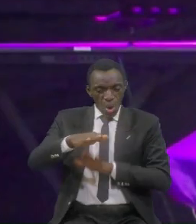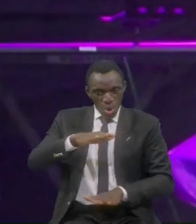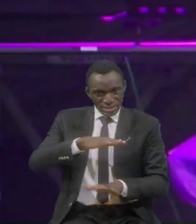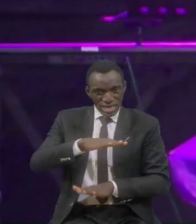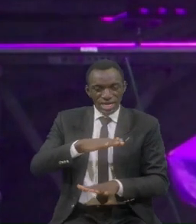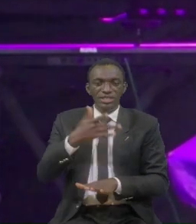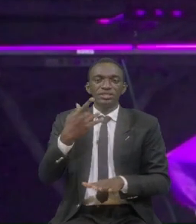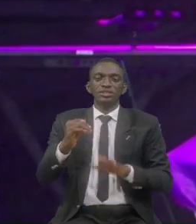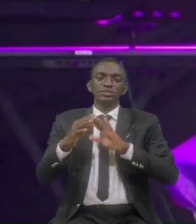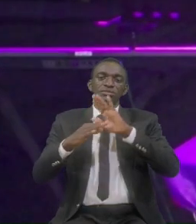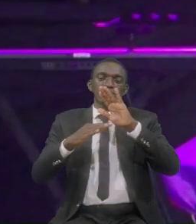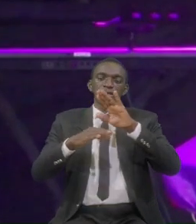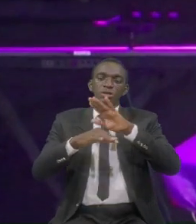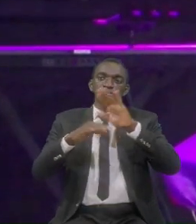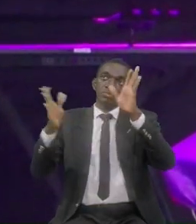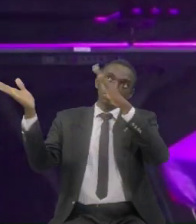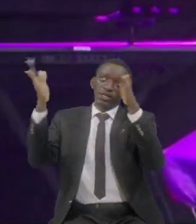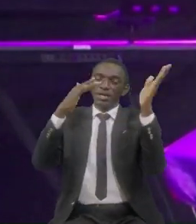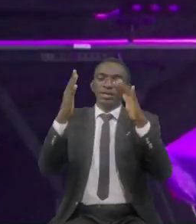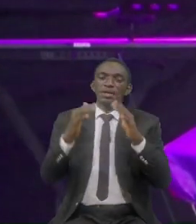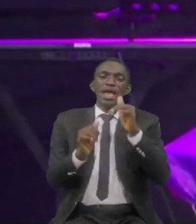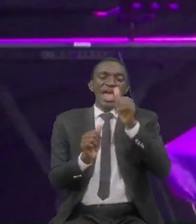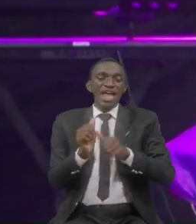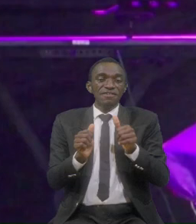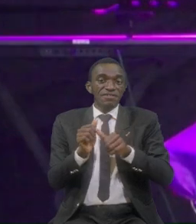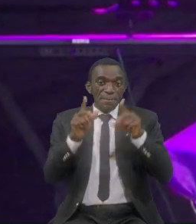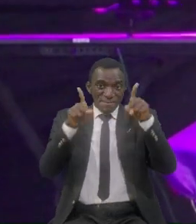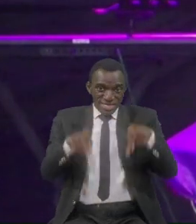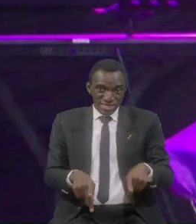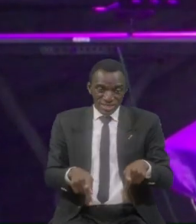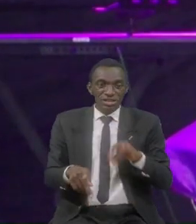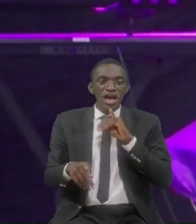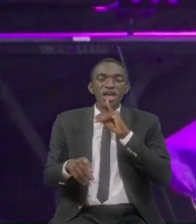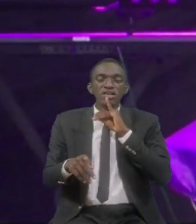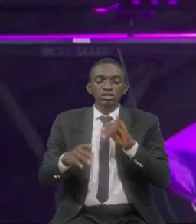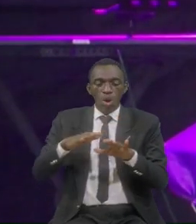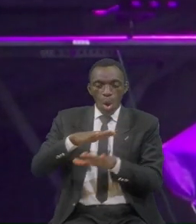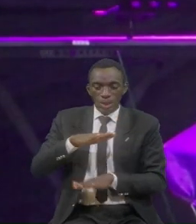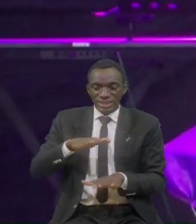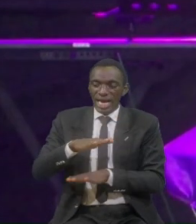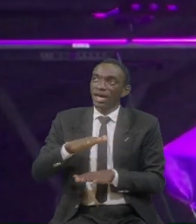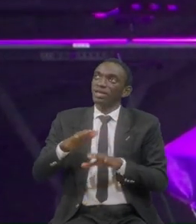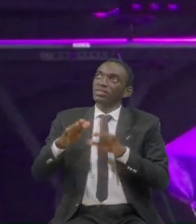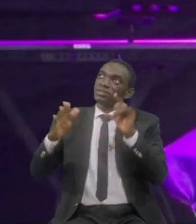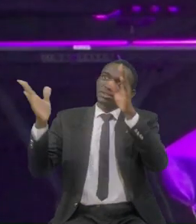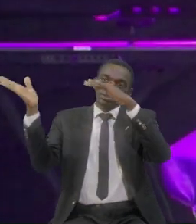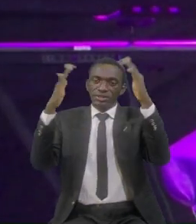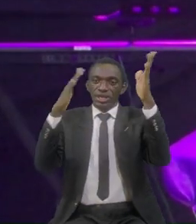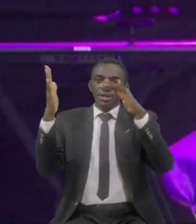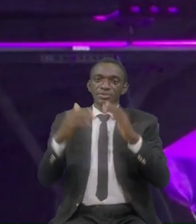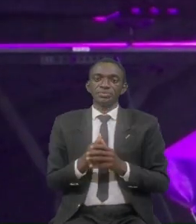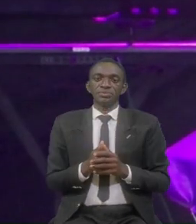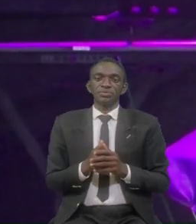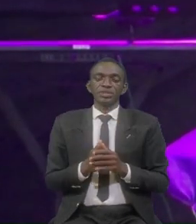sa kapangalan. Every individual is under the sky. Ang matagusa kanato gipandungan ta sa taas. And it